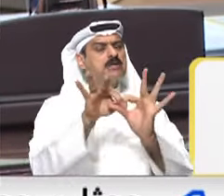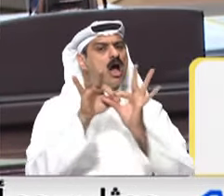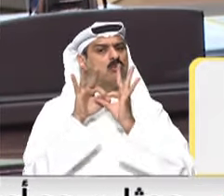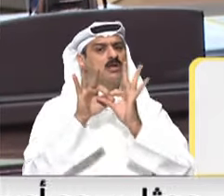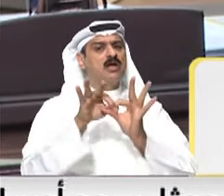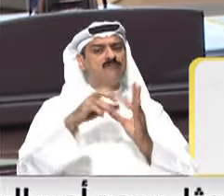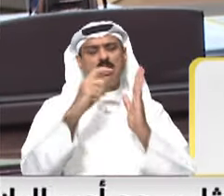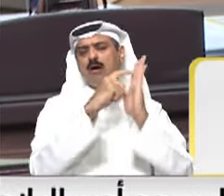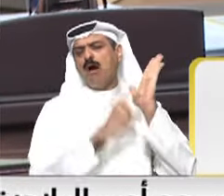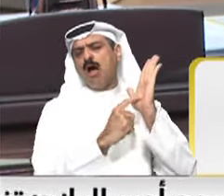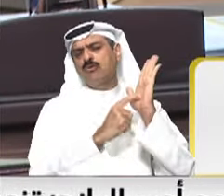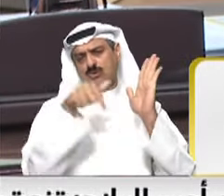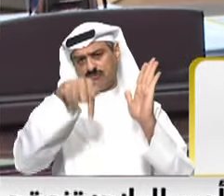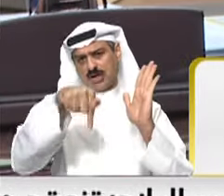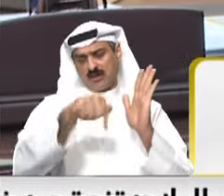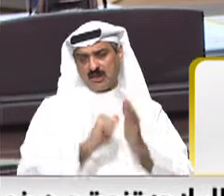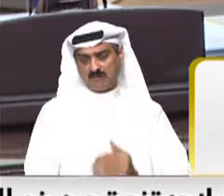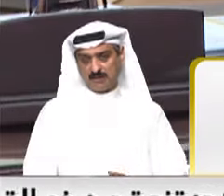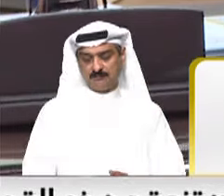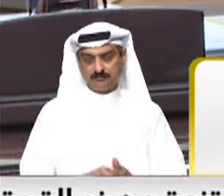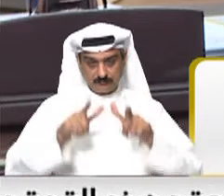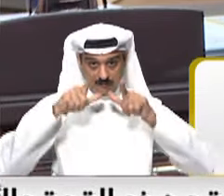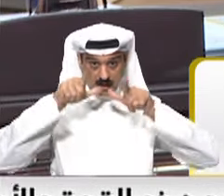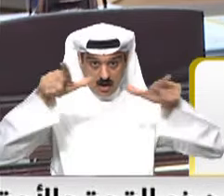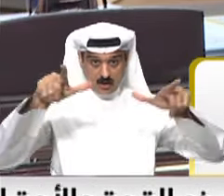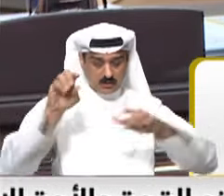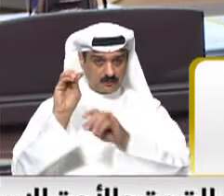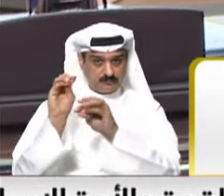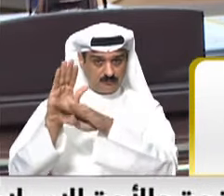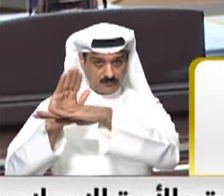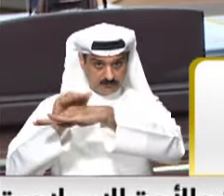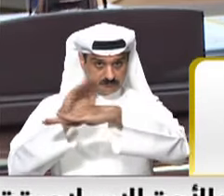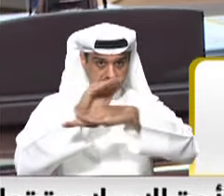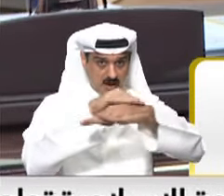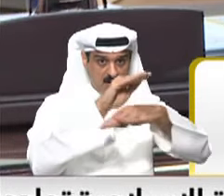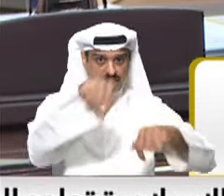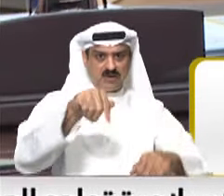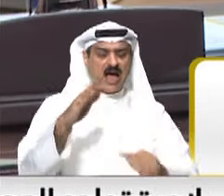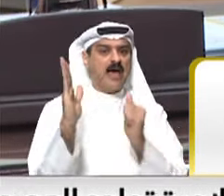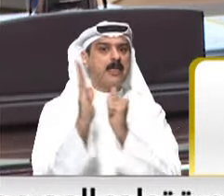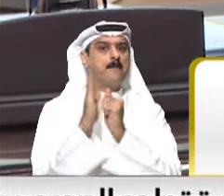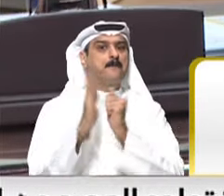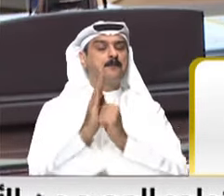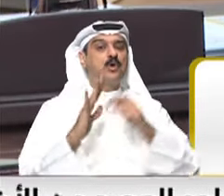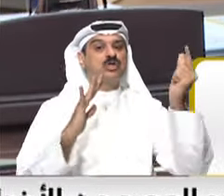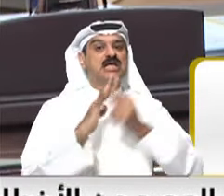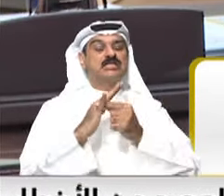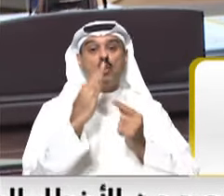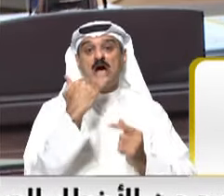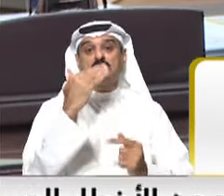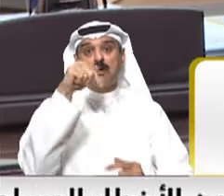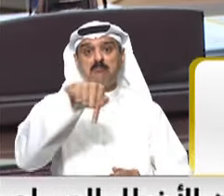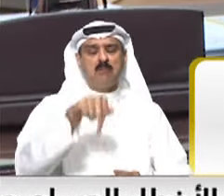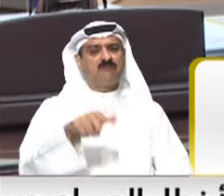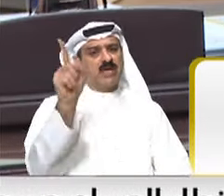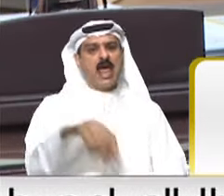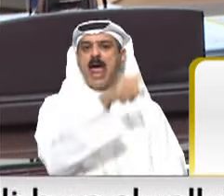تطبيق صحيح القانون. لذلك أنا أناشد ملاك العقارات أن سكن العزاب داخل عقاراتهم يشكل